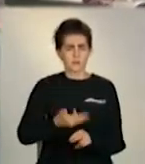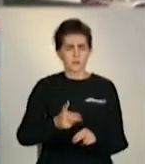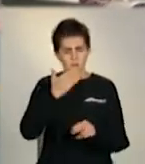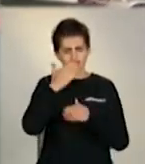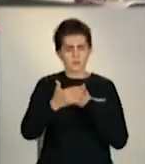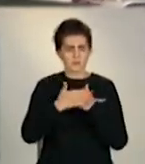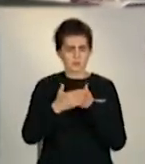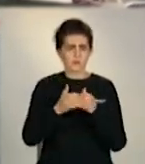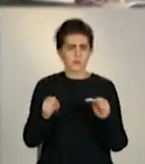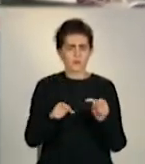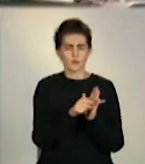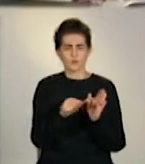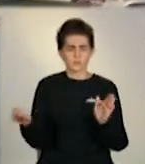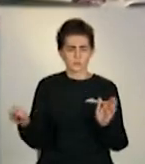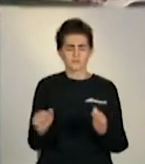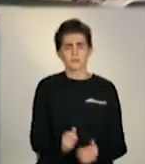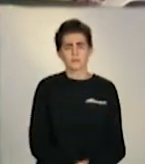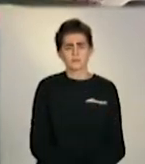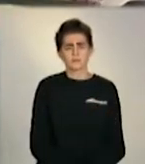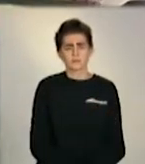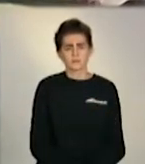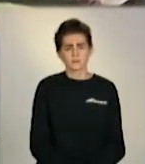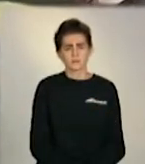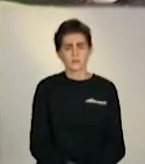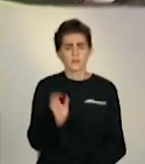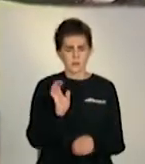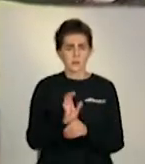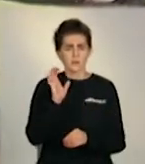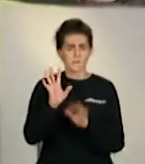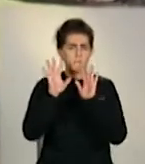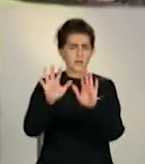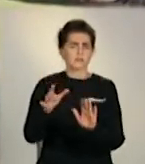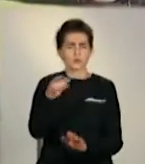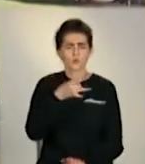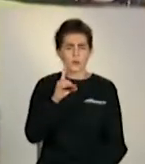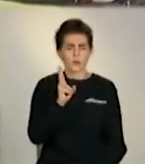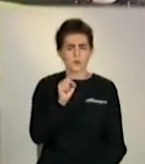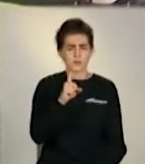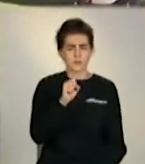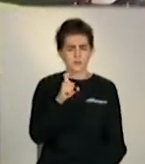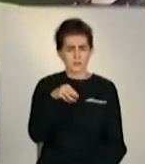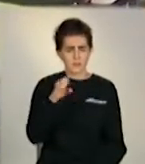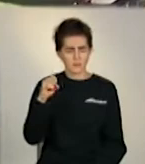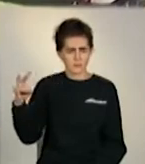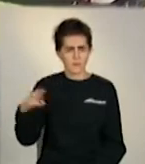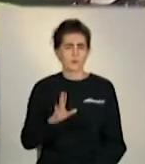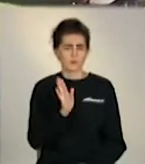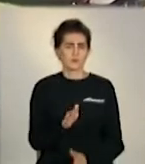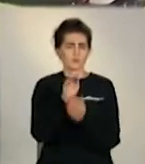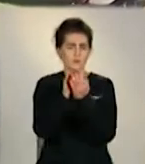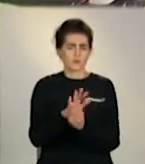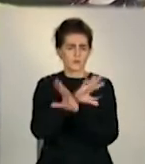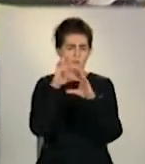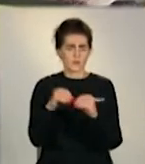ближайшие возможности останки будут переправлены на территорию Казахстана и в торжественной обстановке переданы и захоронены со